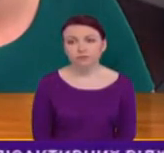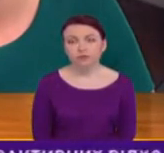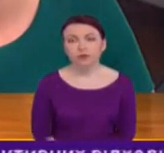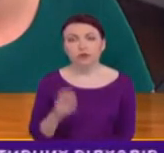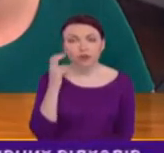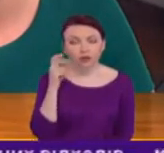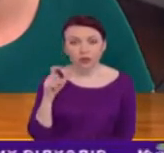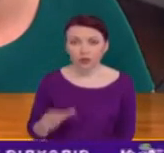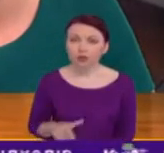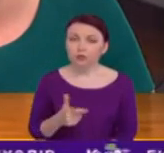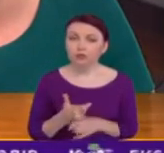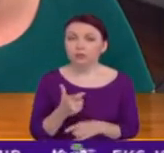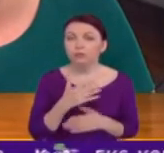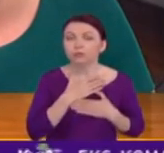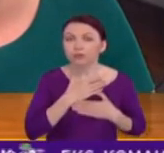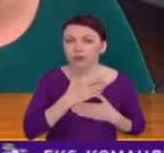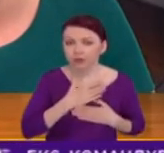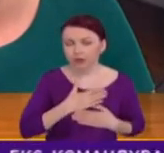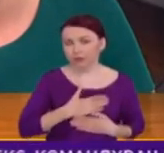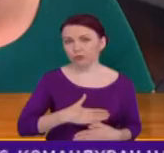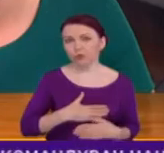киянам дійсно приємно